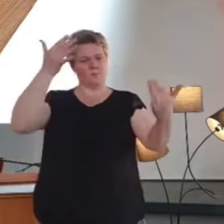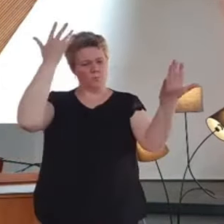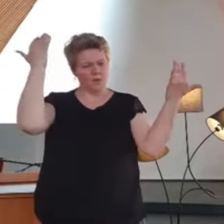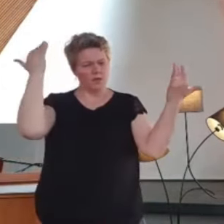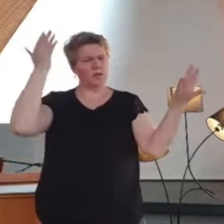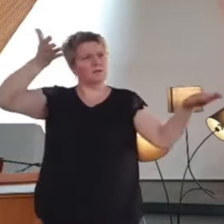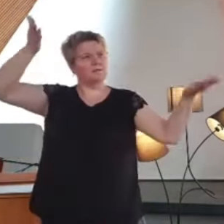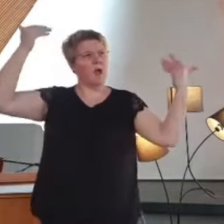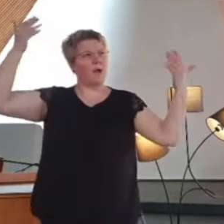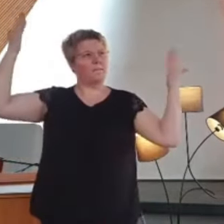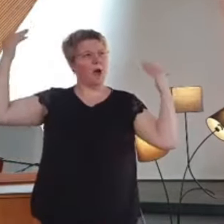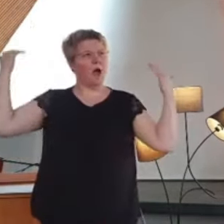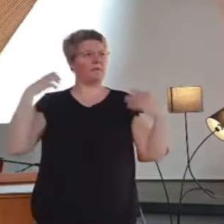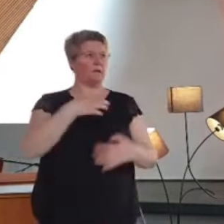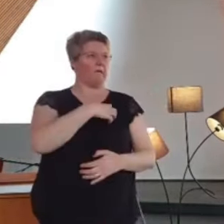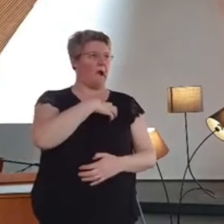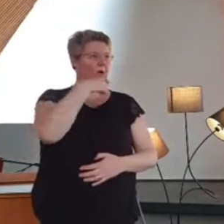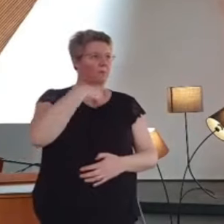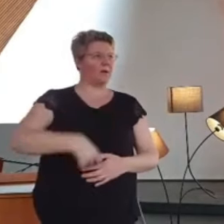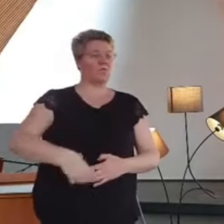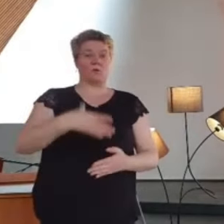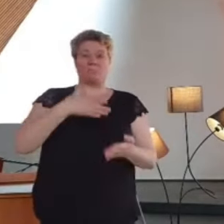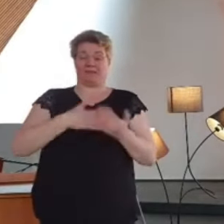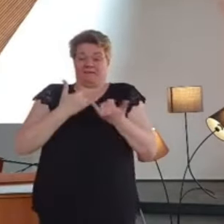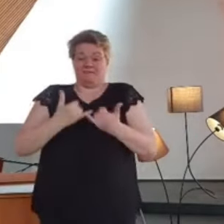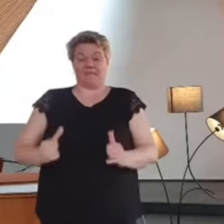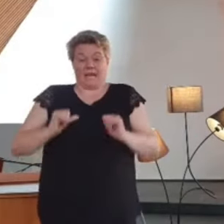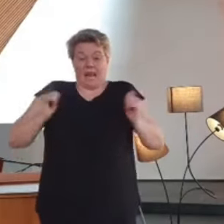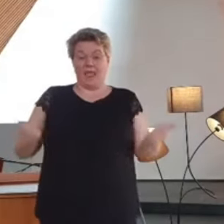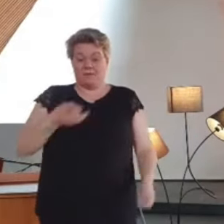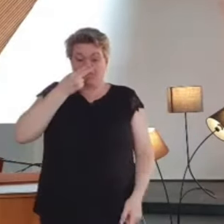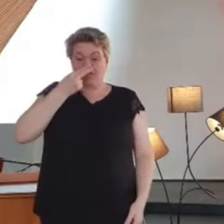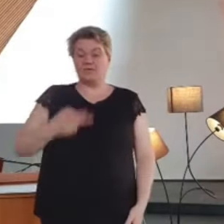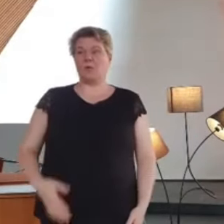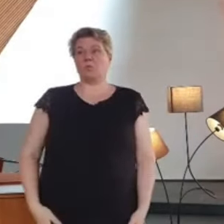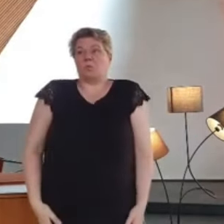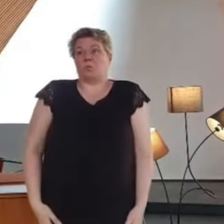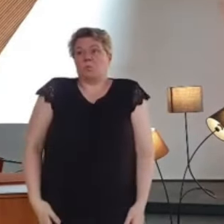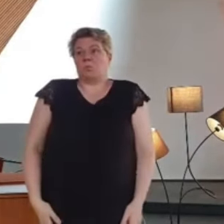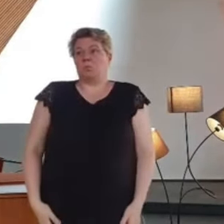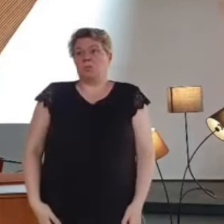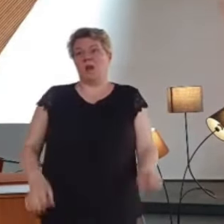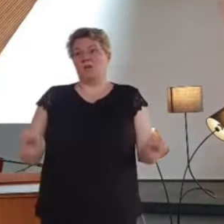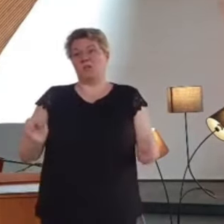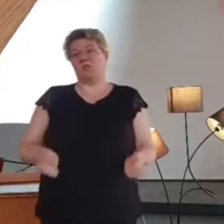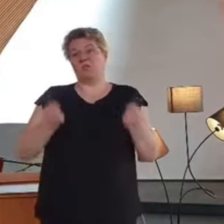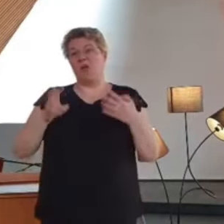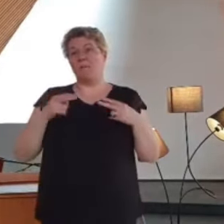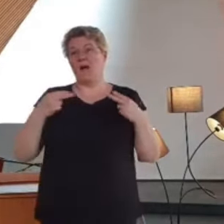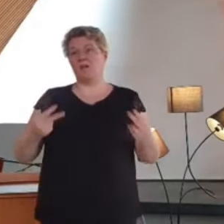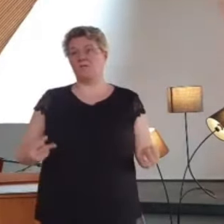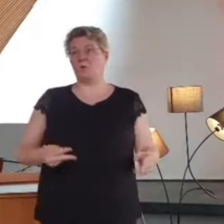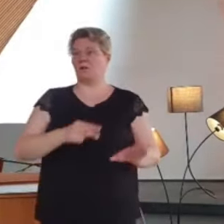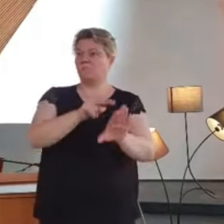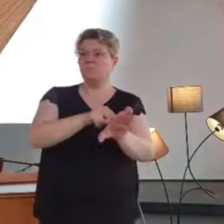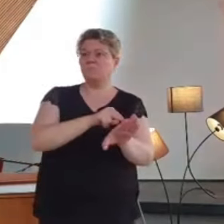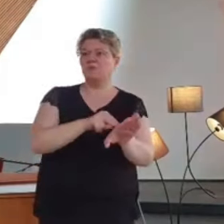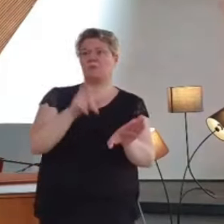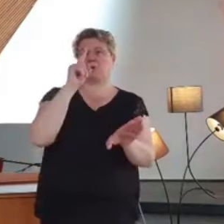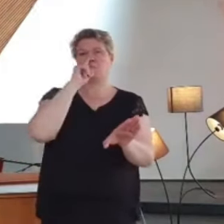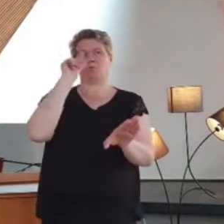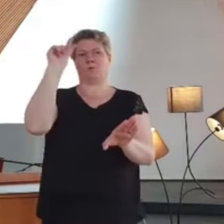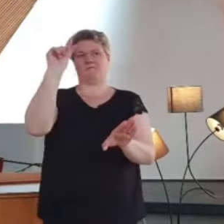Menschen damals eigentlich, dann ist das gar nicht so leicht zu beantworten. Wenn man in die Bibel guckt, dann gibt das auch gar nicht so viele Aussagen dazu.